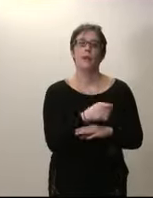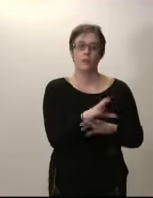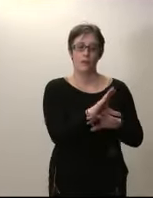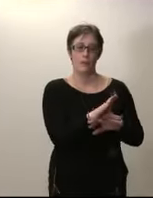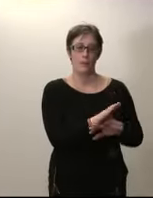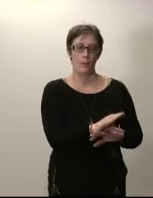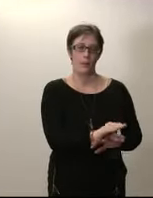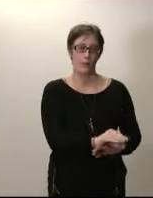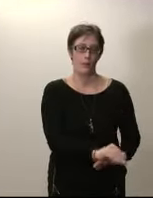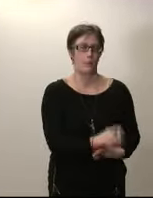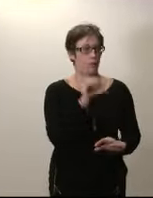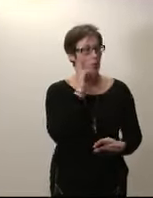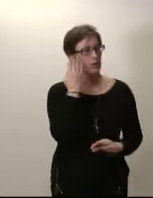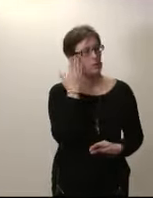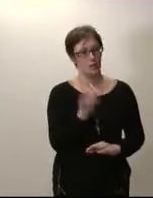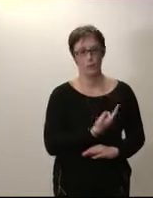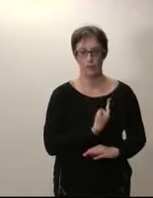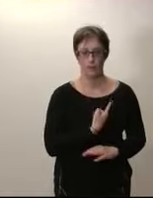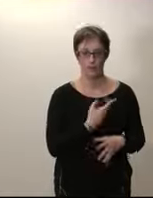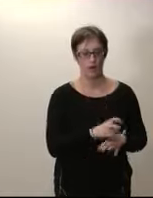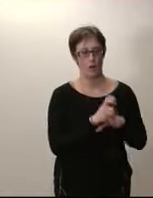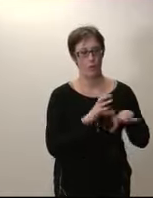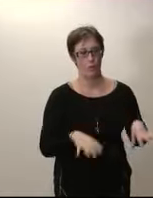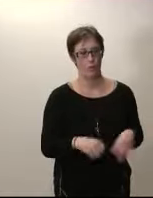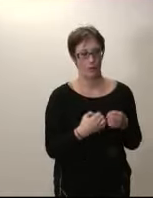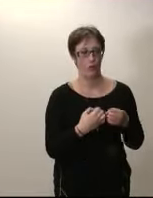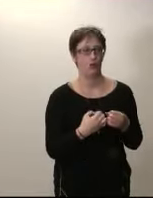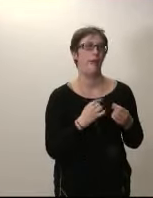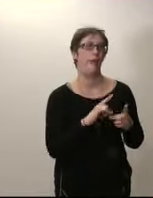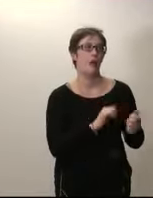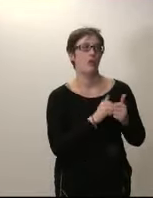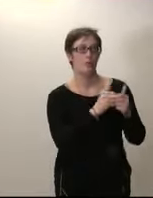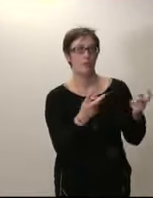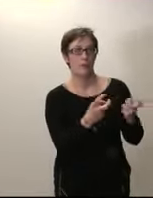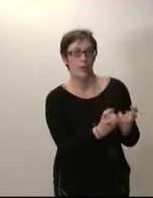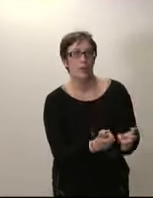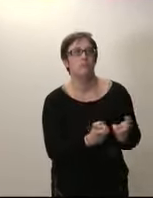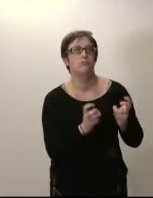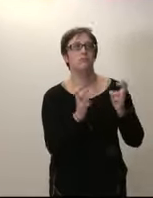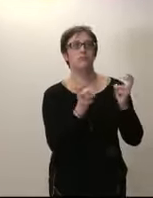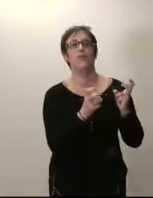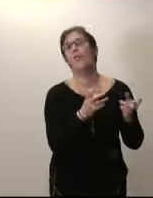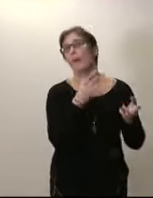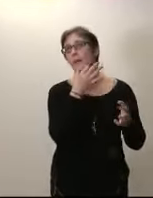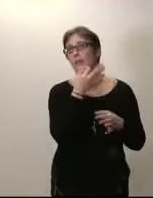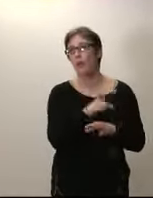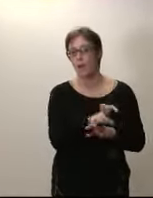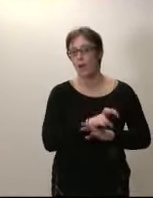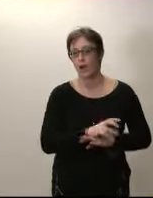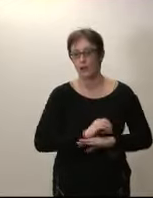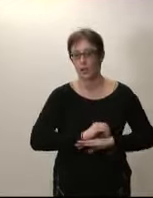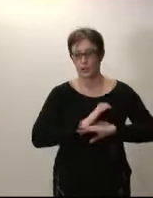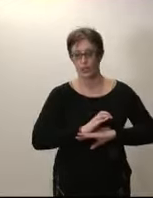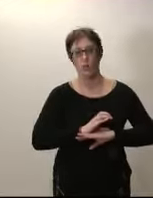aurait subi aussi des augmentations de coûts. Donc, on ne peut pas prétendre conserver l'excédent. Cet excédent aurait